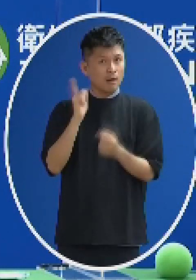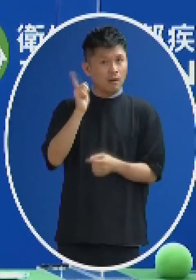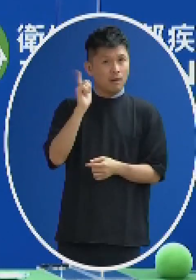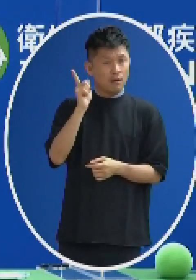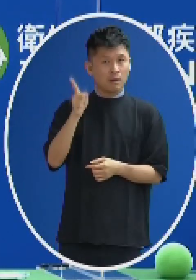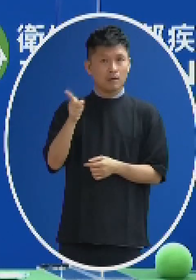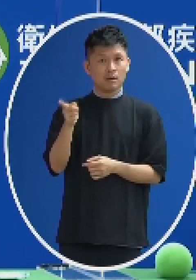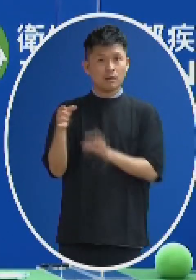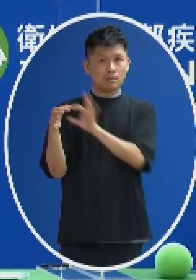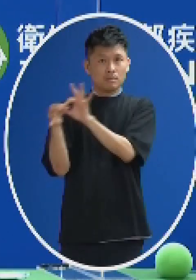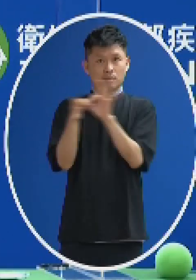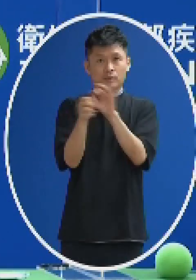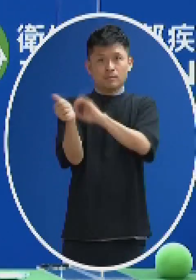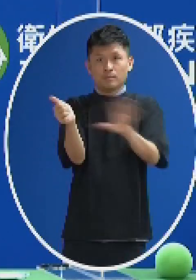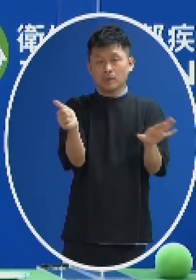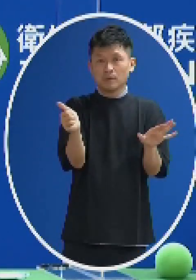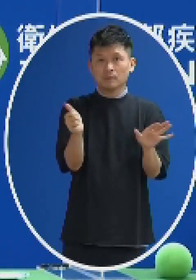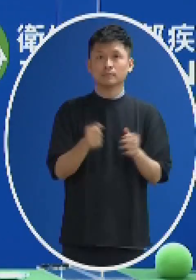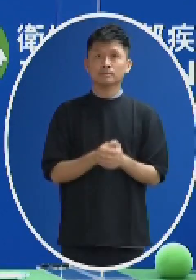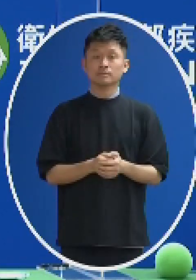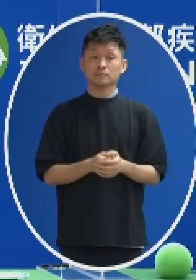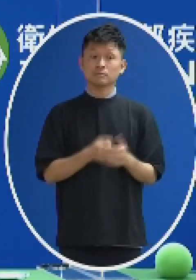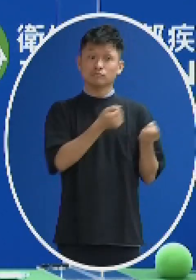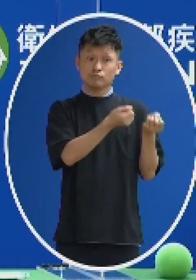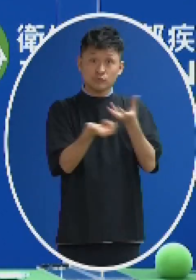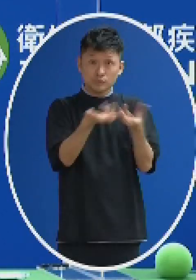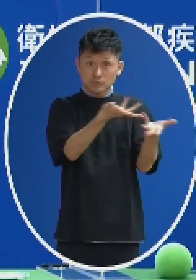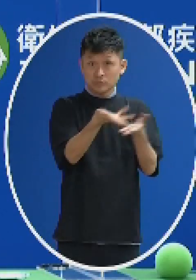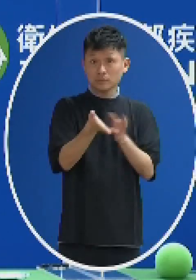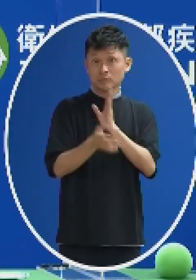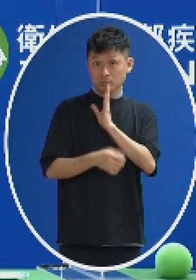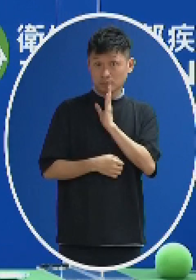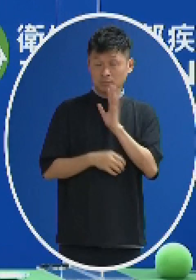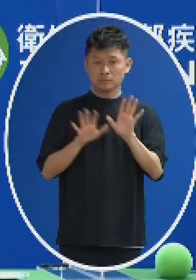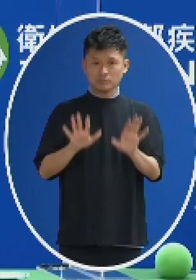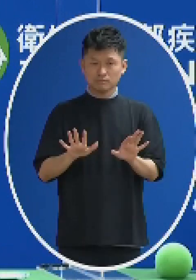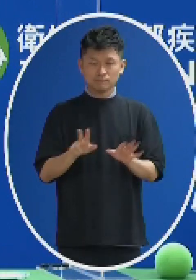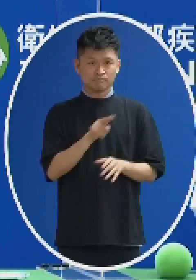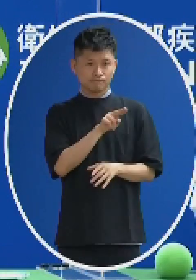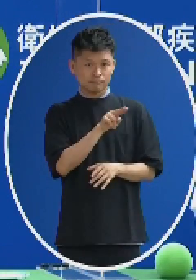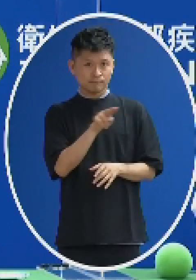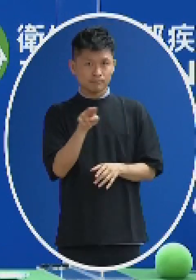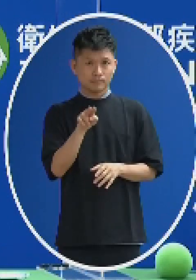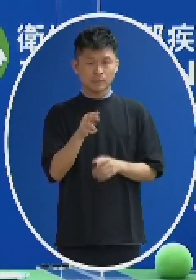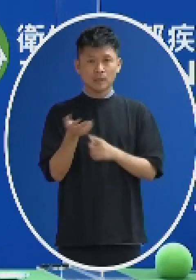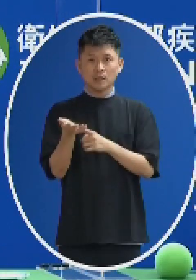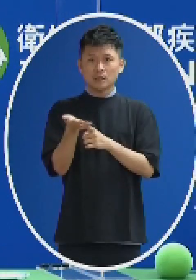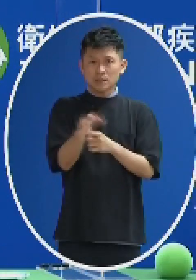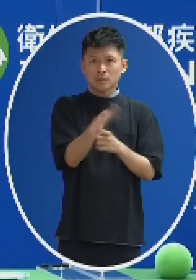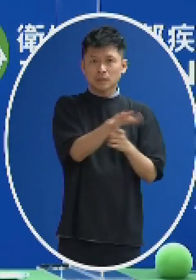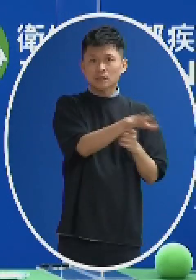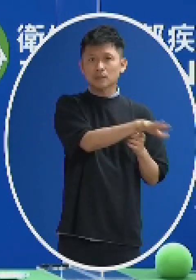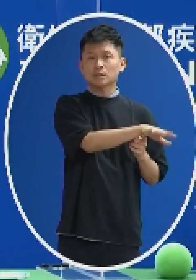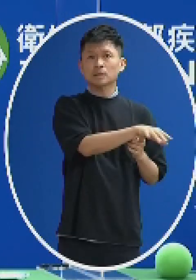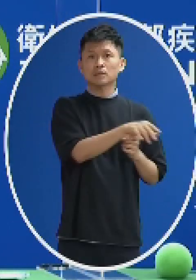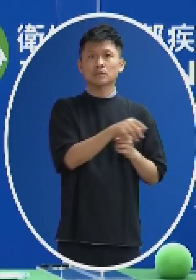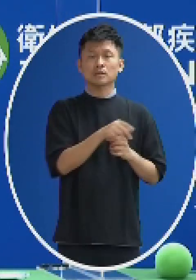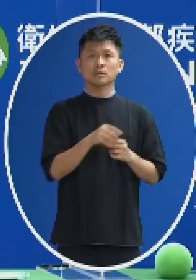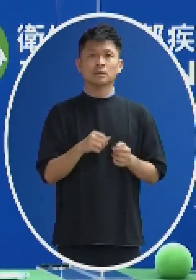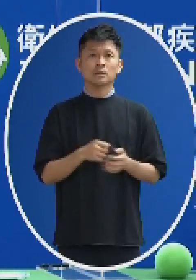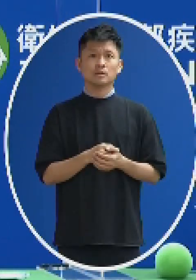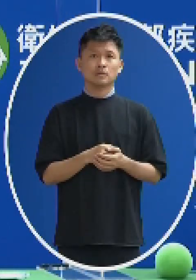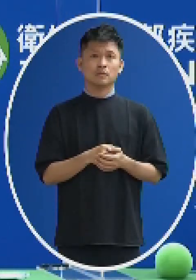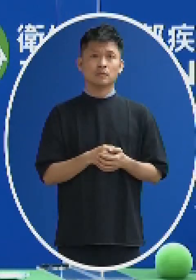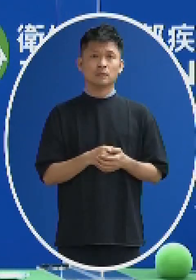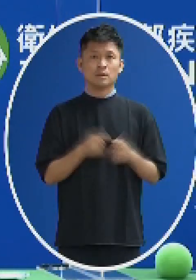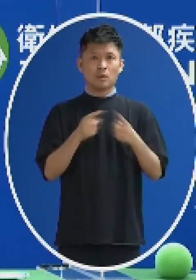是一体的。它可以是一个群聚，但它在现在看起来是多条的一个平行的一个发生